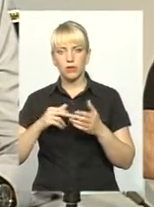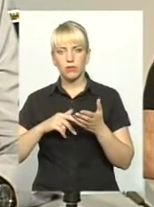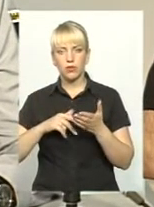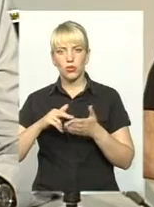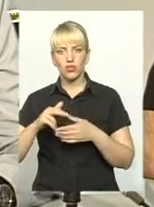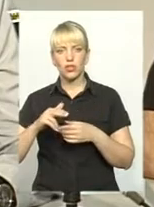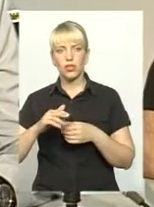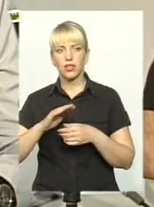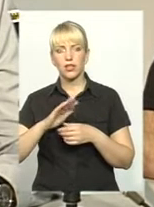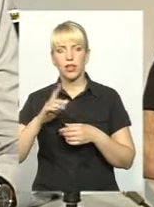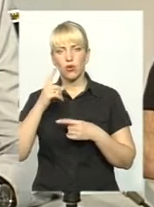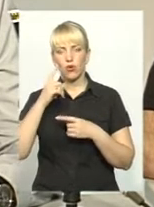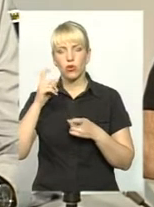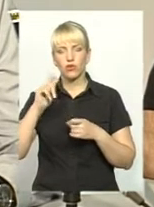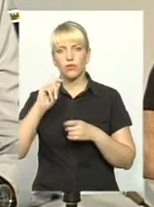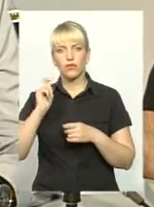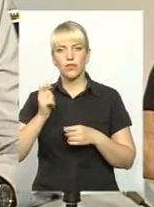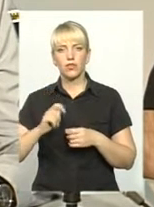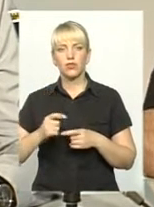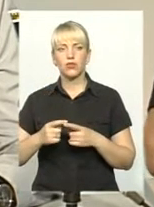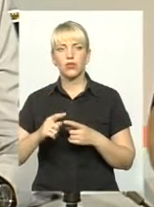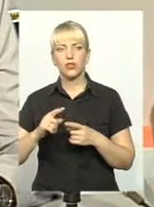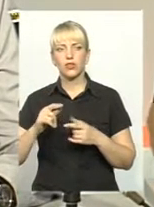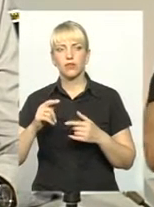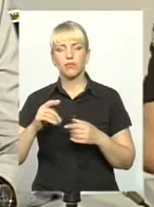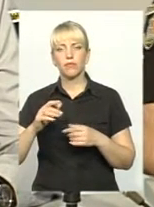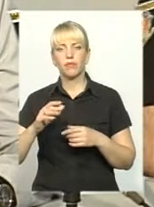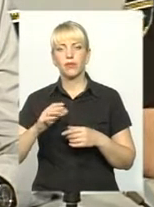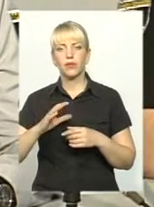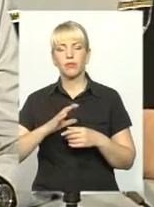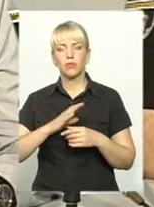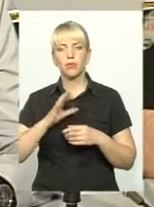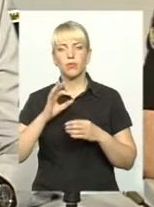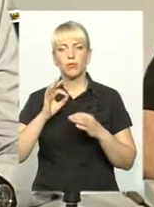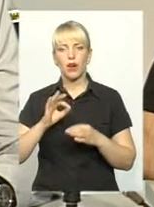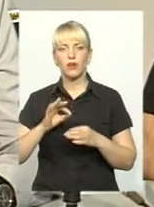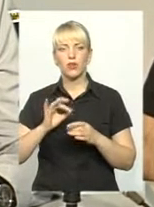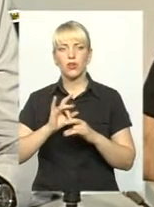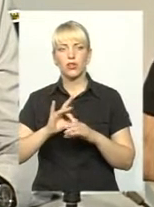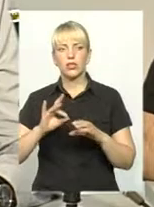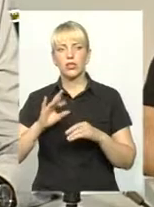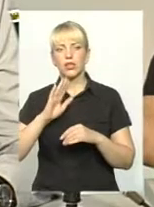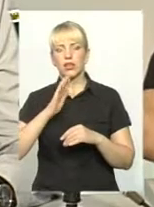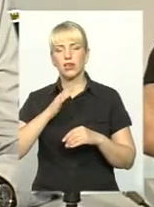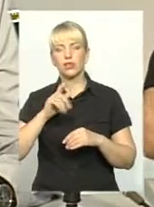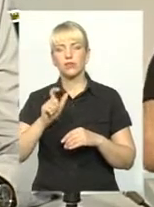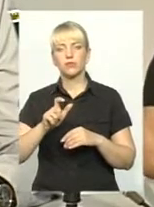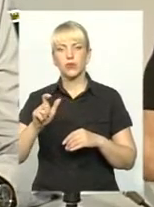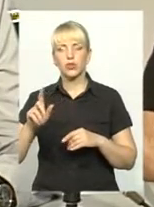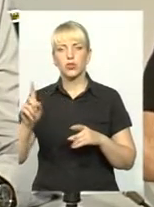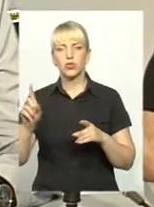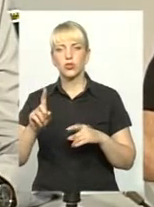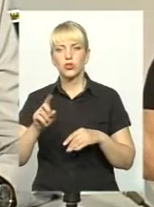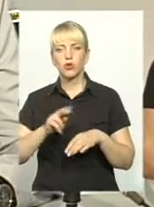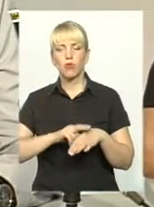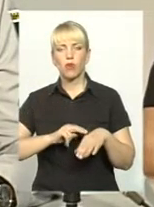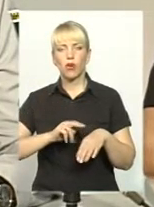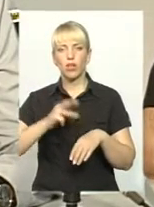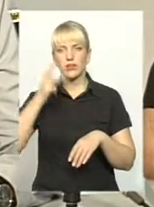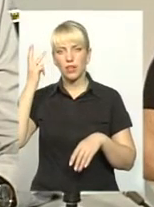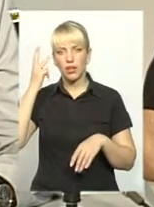війною. Саме так. Тому я думаю, що справедливо буде проінформувати наших телеглядачів про те, що сьогодні поліція Хмельниччини,